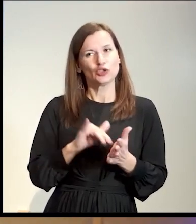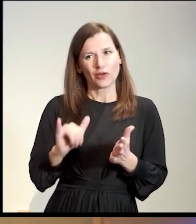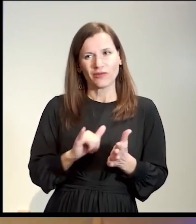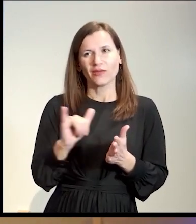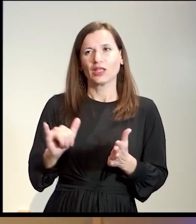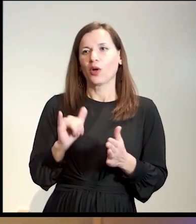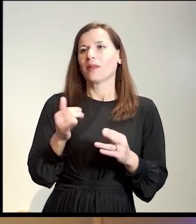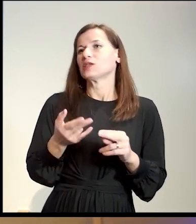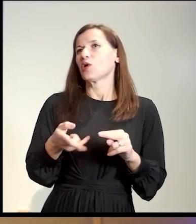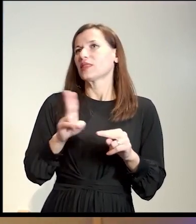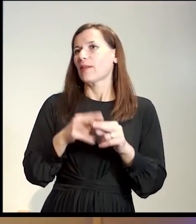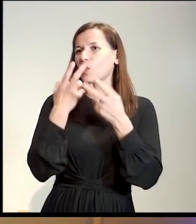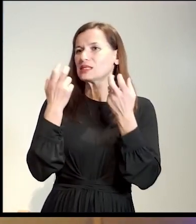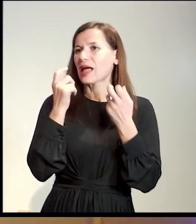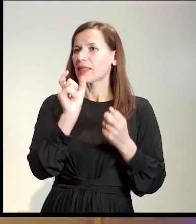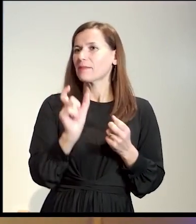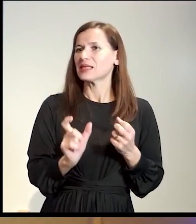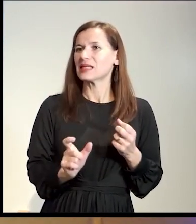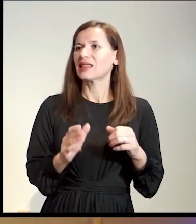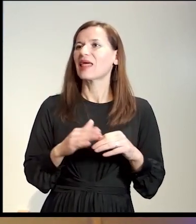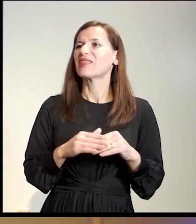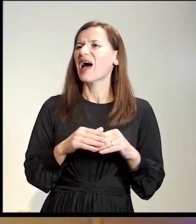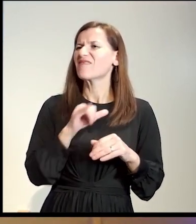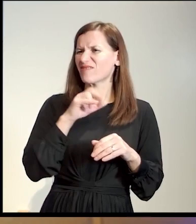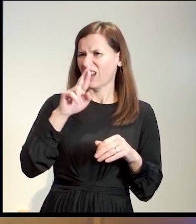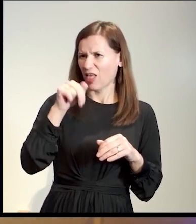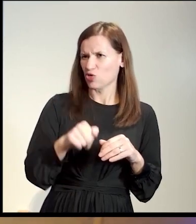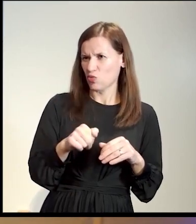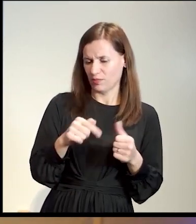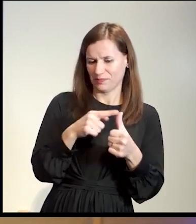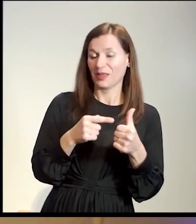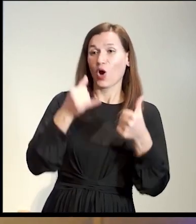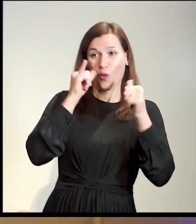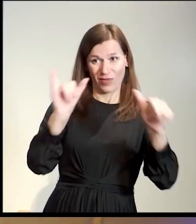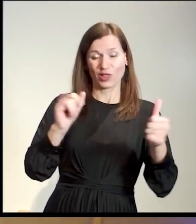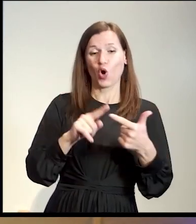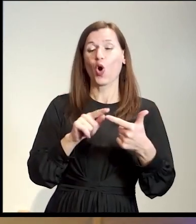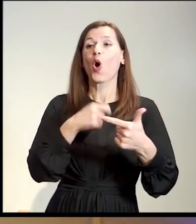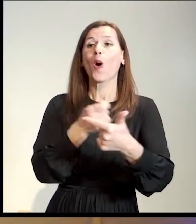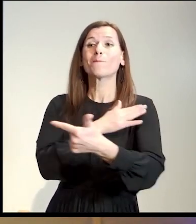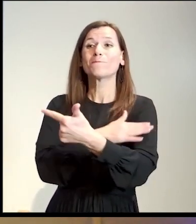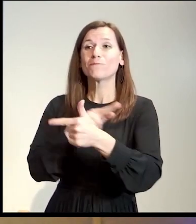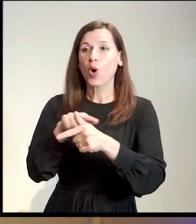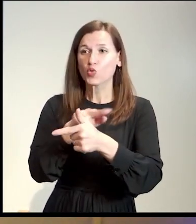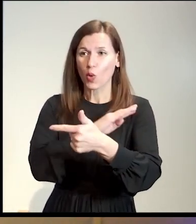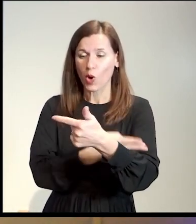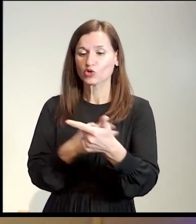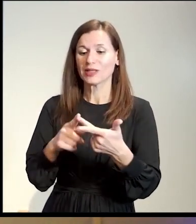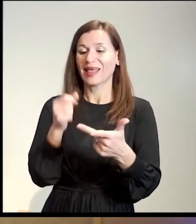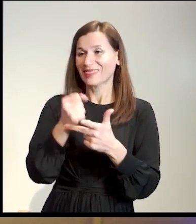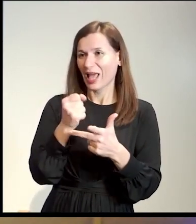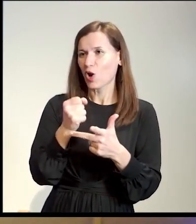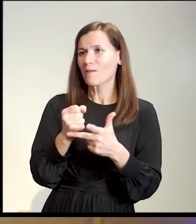iskane besede na Franu naslednje. Govedo, opolnomočiti, delo in pokorščina.